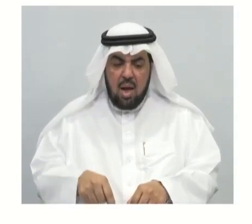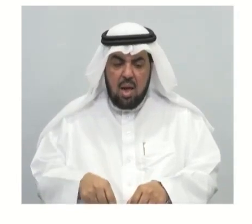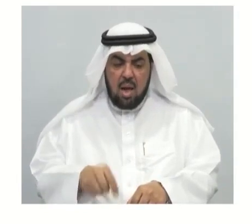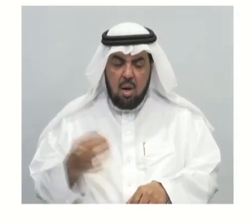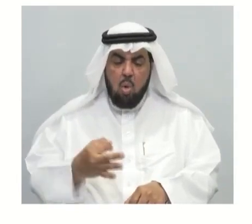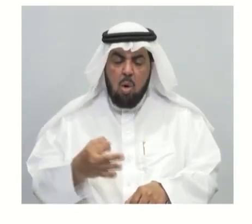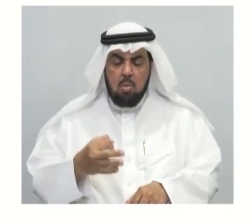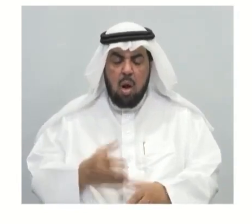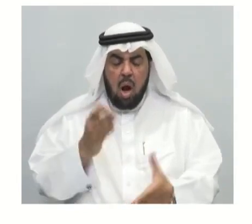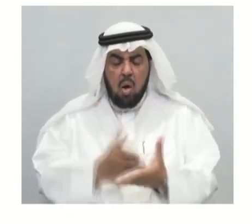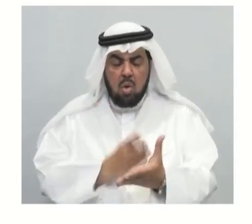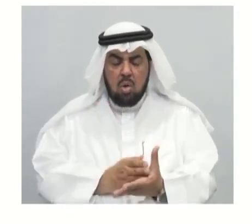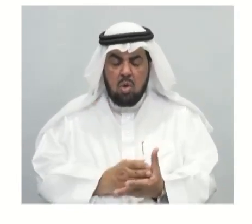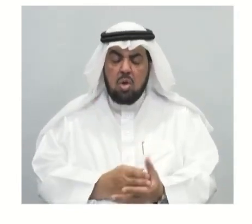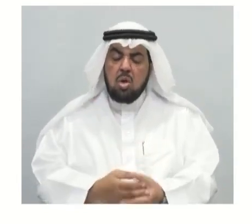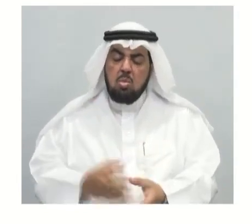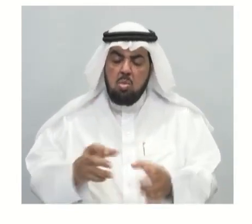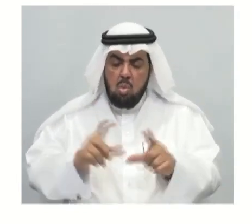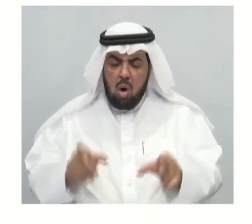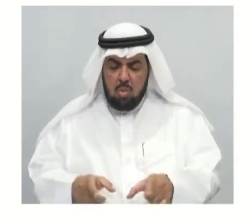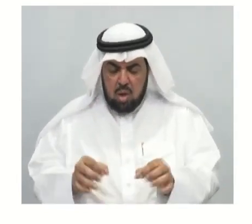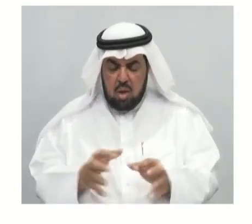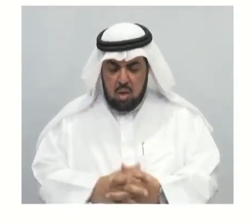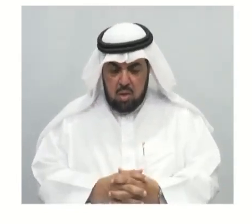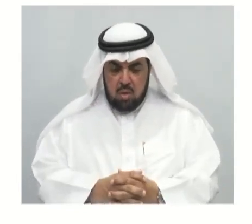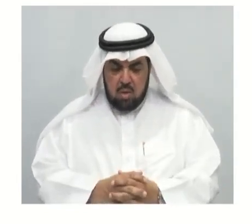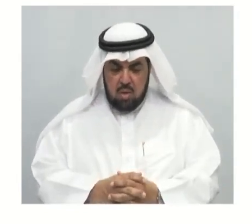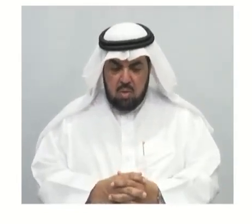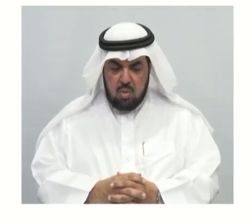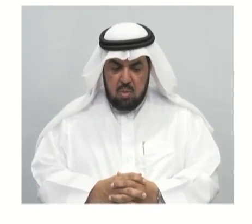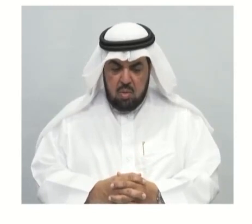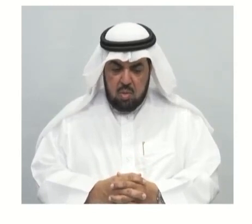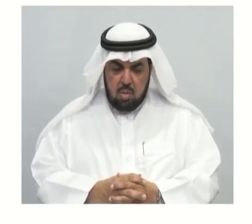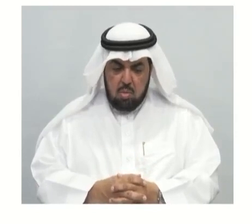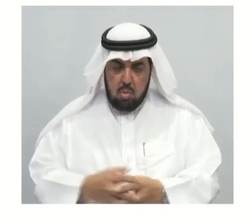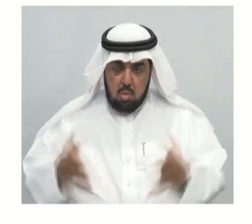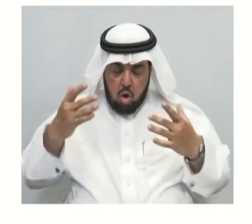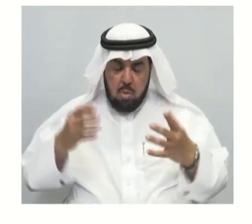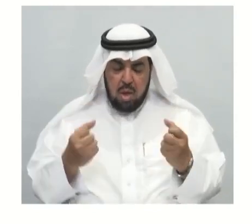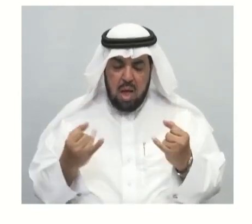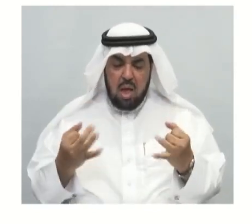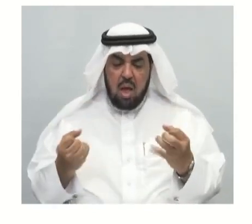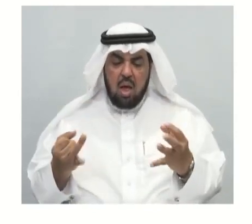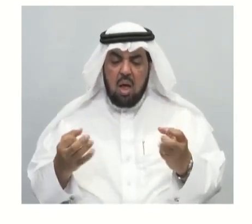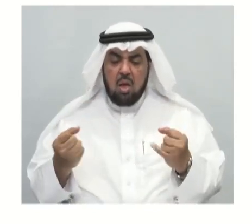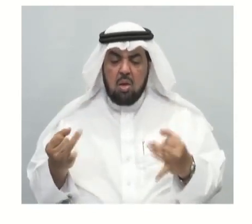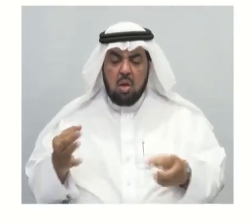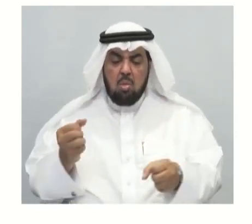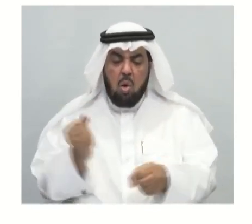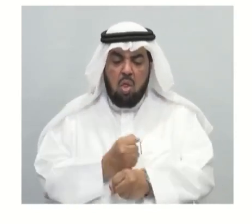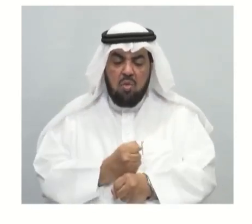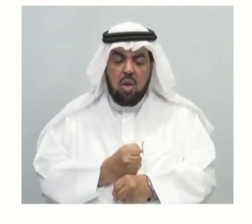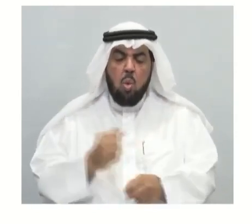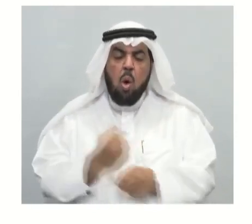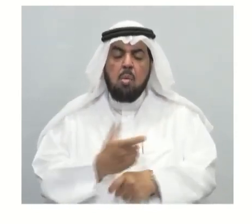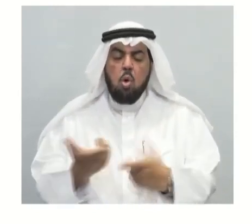الحالي لمهمه او لقسم معين الثالث معلومات عن عدد